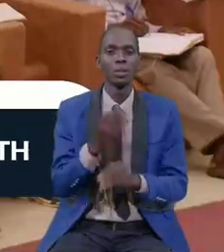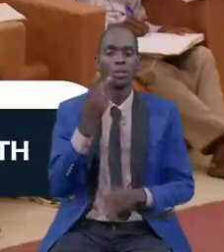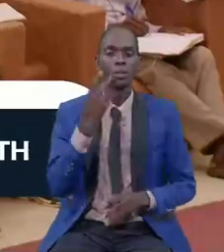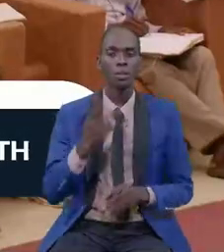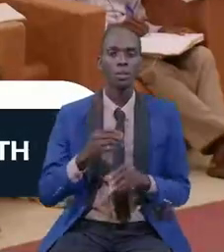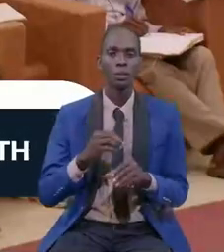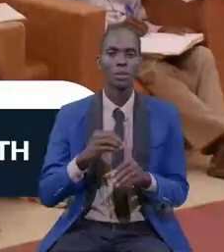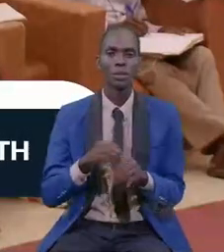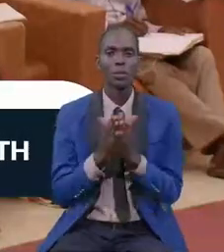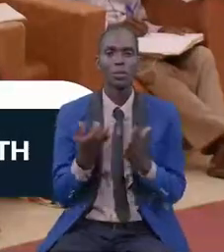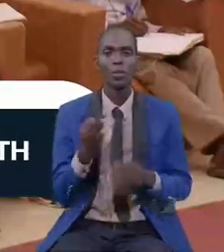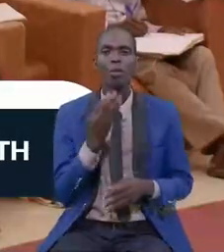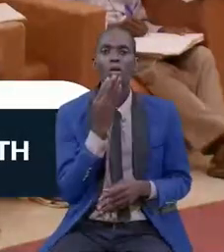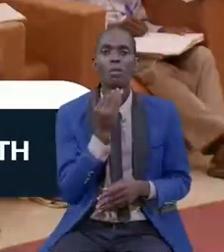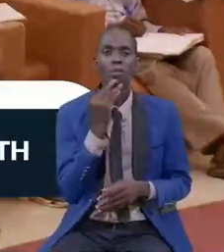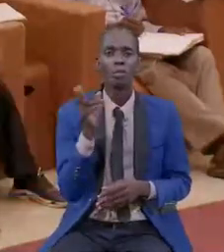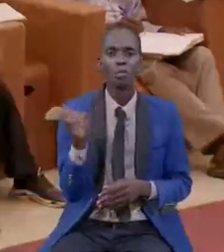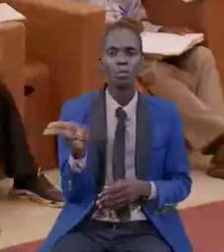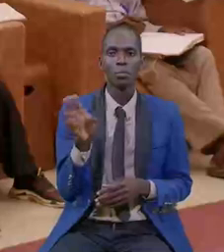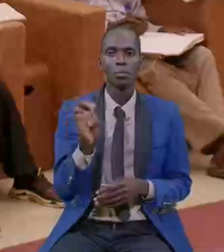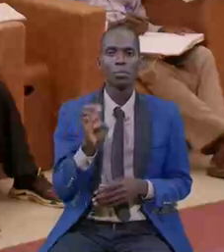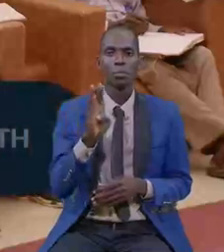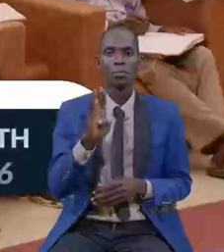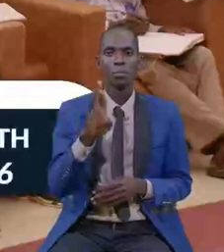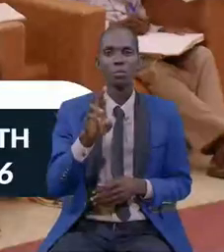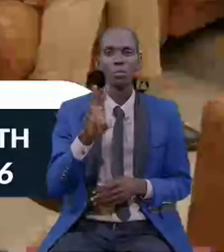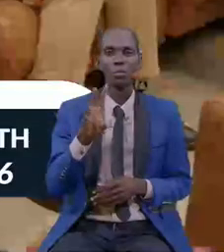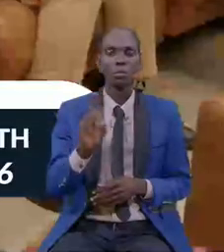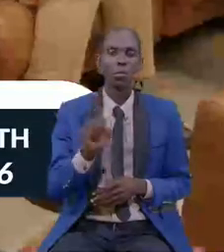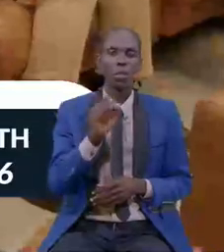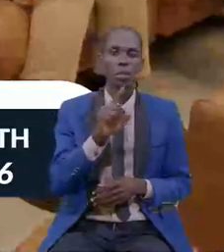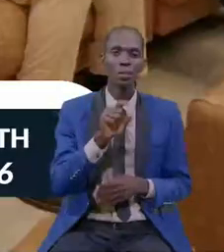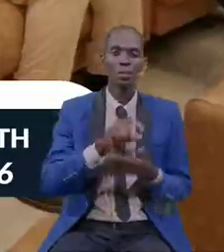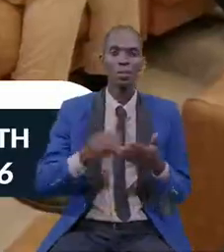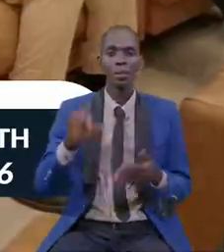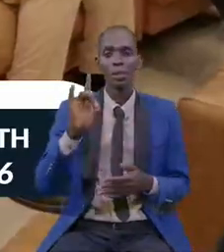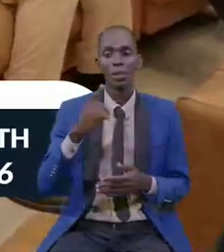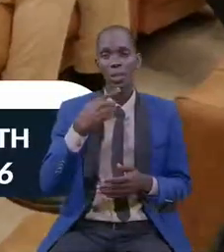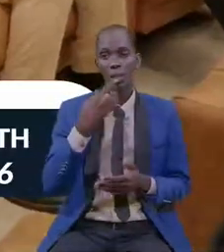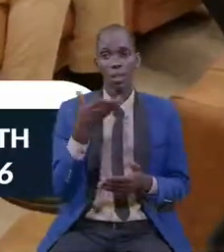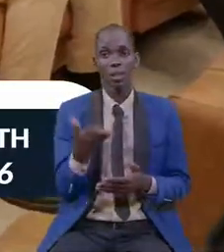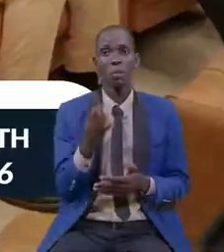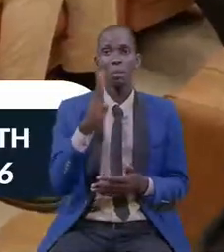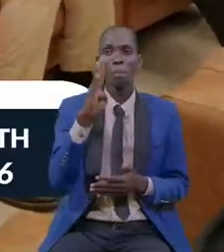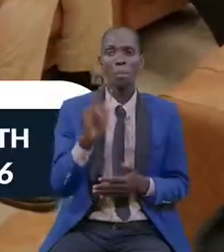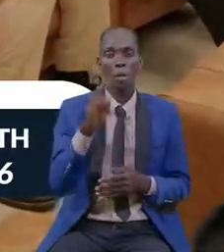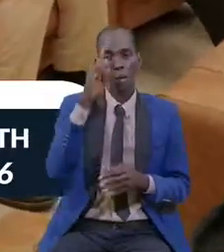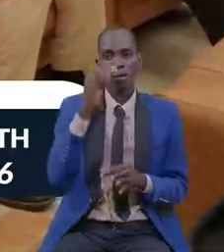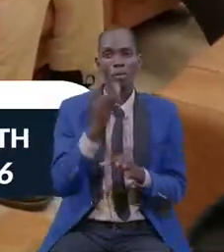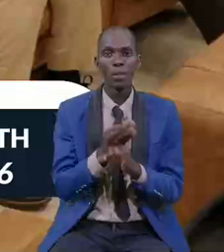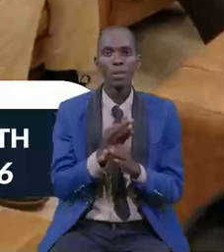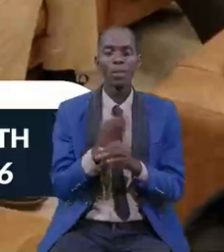considérer dans Hébreux chapitre 11 Hébreux 11 verset 8 Hébreux 11 verset 8 nous dit que c'est pas